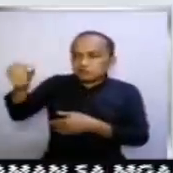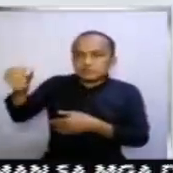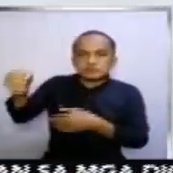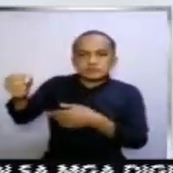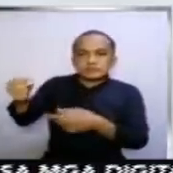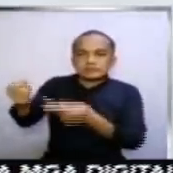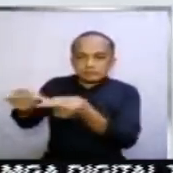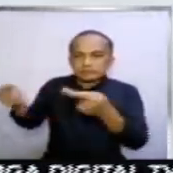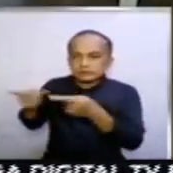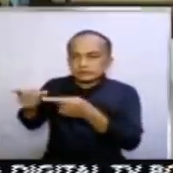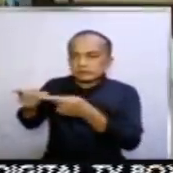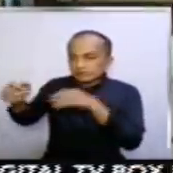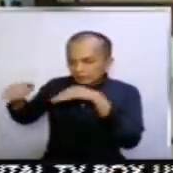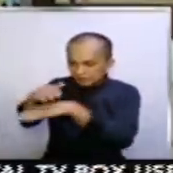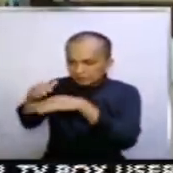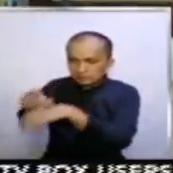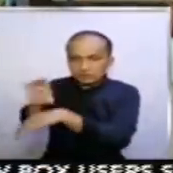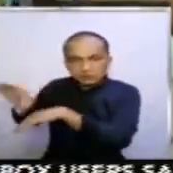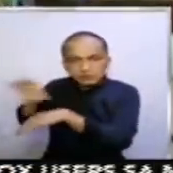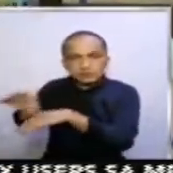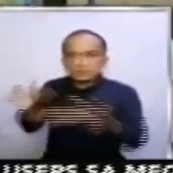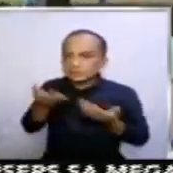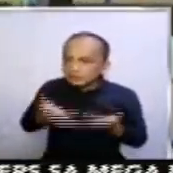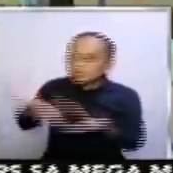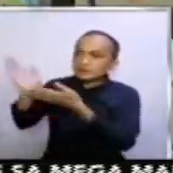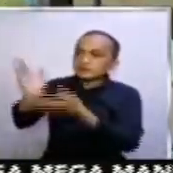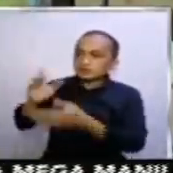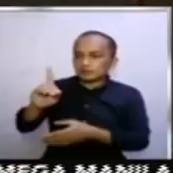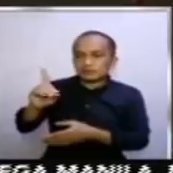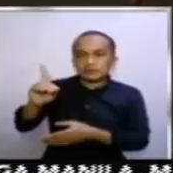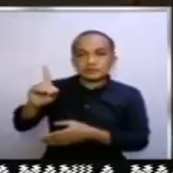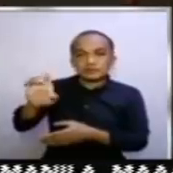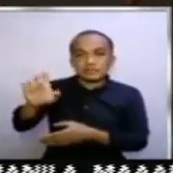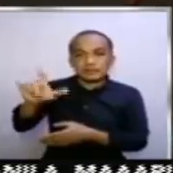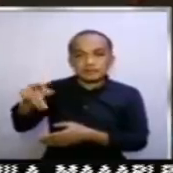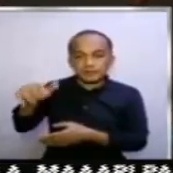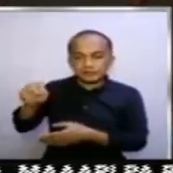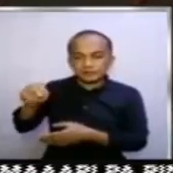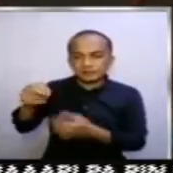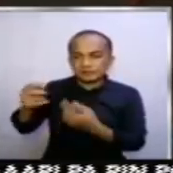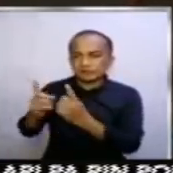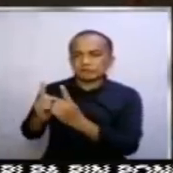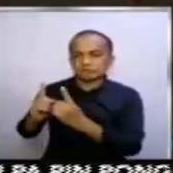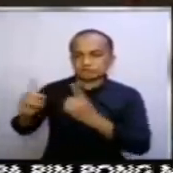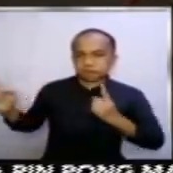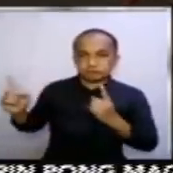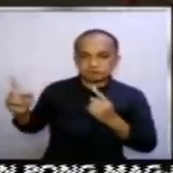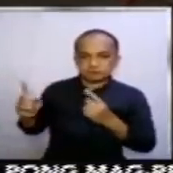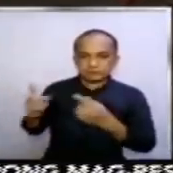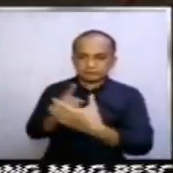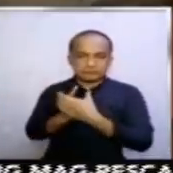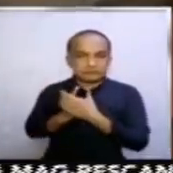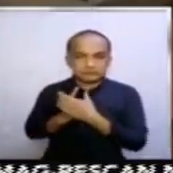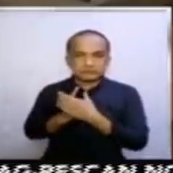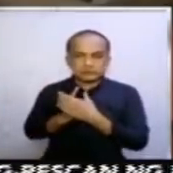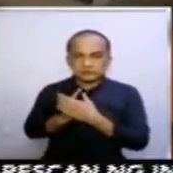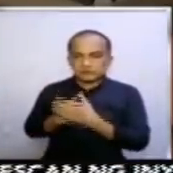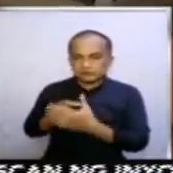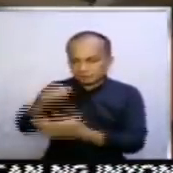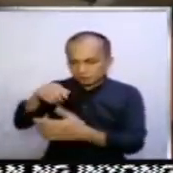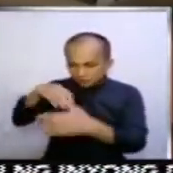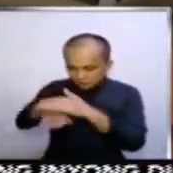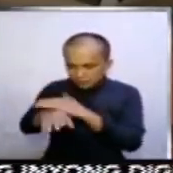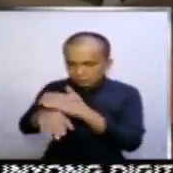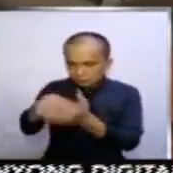counseling. Dadalhin din sila sa Del Pan Quarantine Facility para isa ilalim sa confirmatory testing gamit ang polymerase